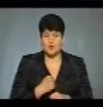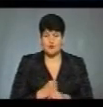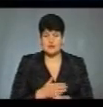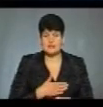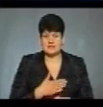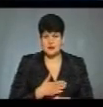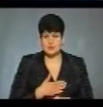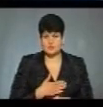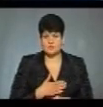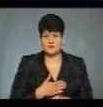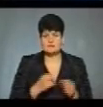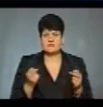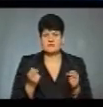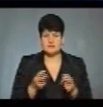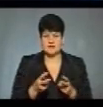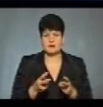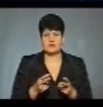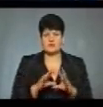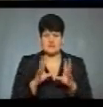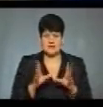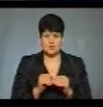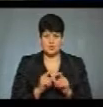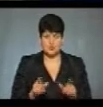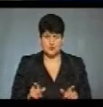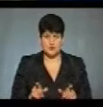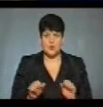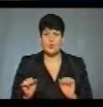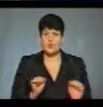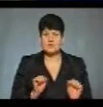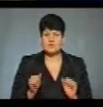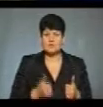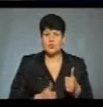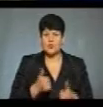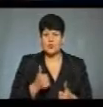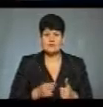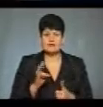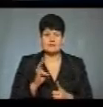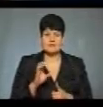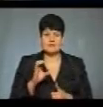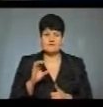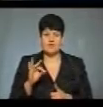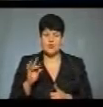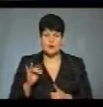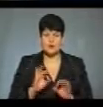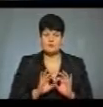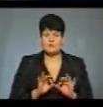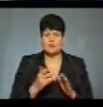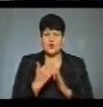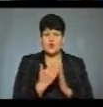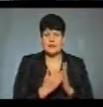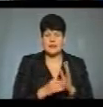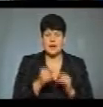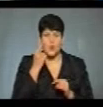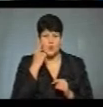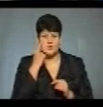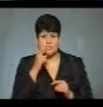нашої спеціалізованої загальноосвітньої школи. Координаторка конкурсу Надія Сворінь розповіла про критерії оцінювання